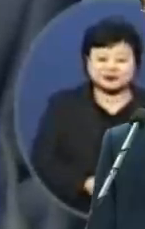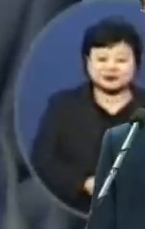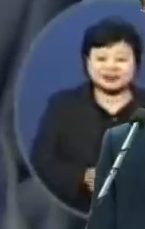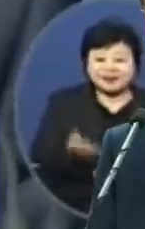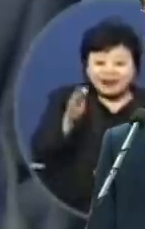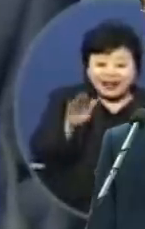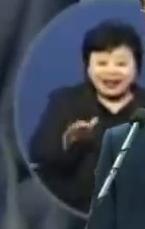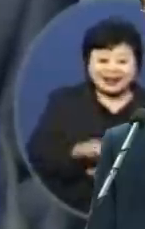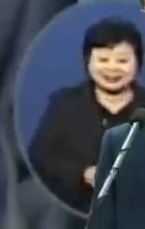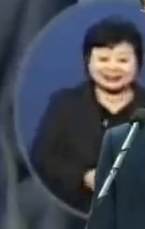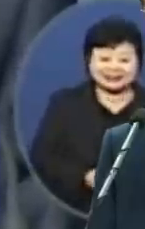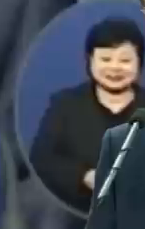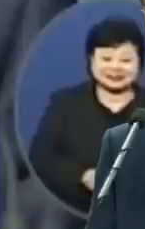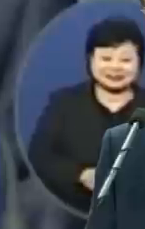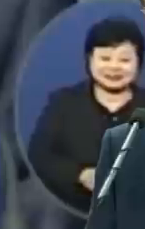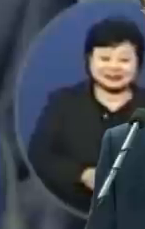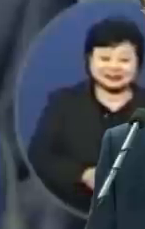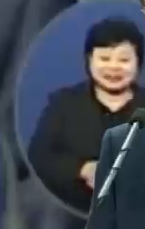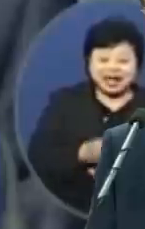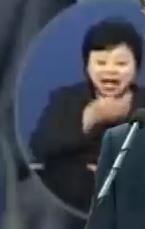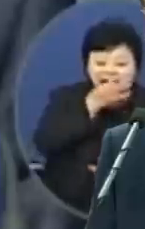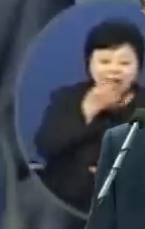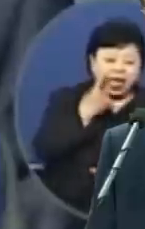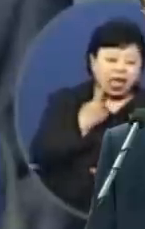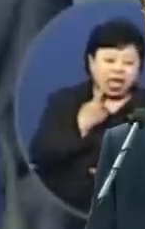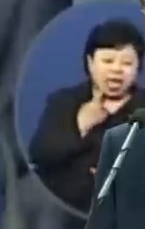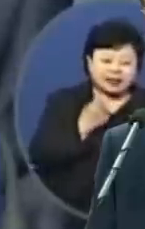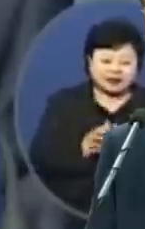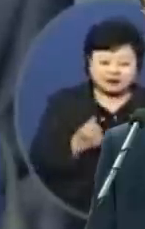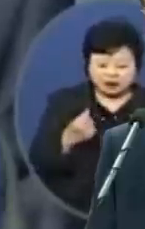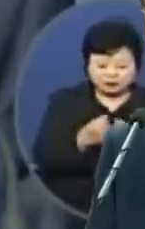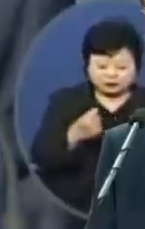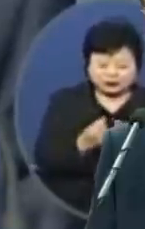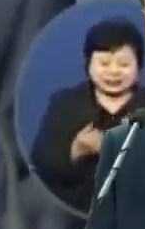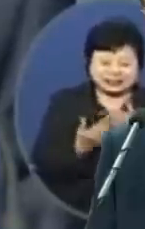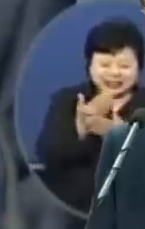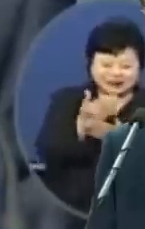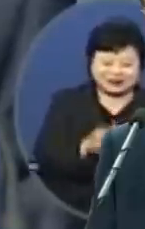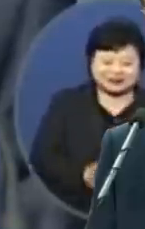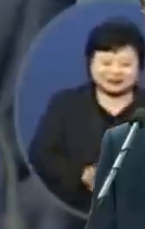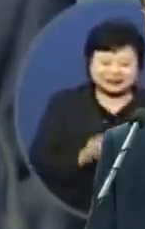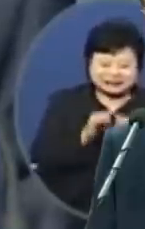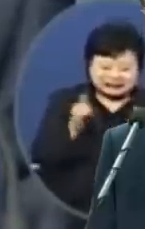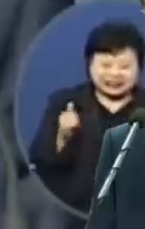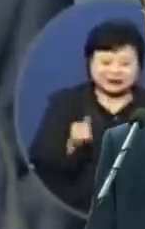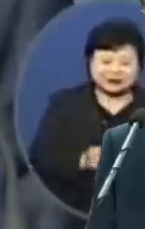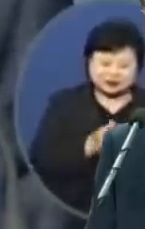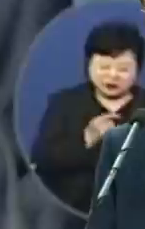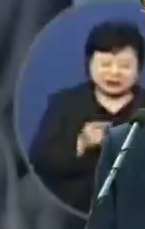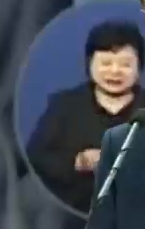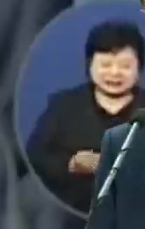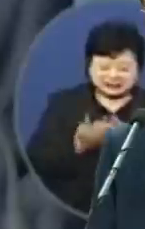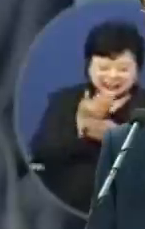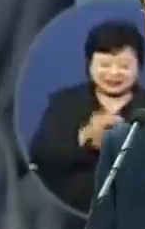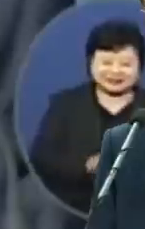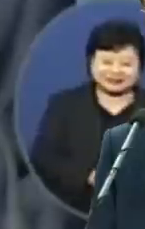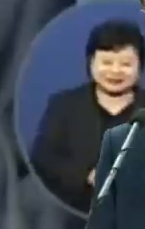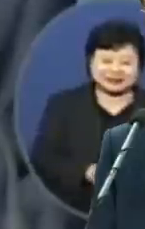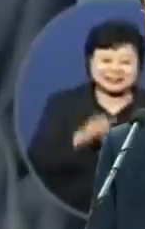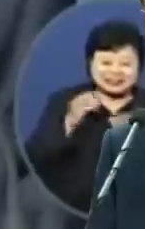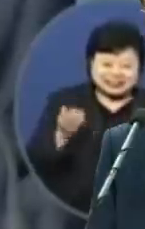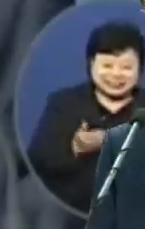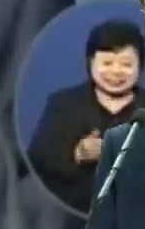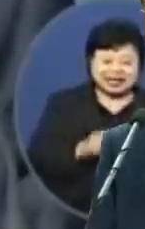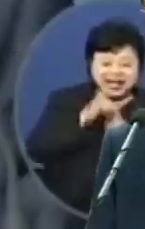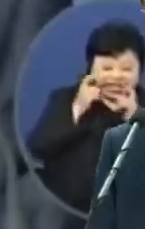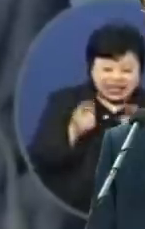그러나 탐심으로 인한 분쟁은 누구나 겪는 인류의 보편적인 문제인 것입니다. 여러분의 개인 생활에도